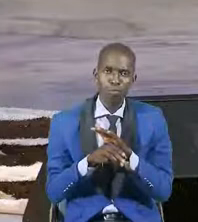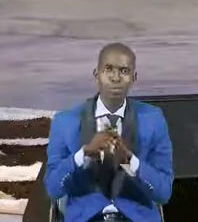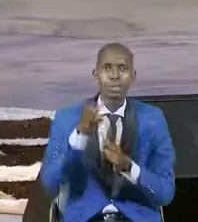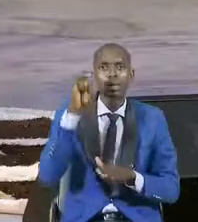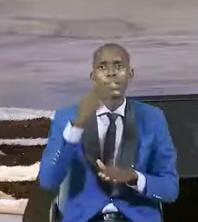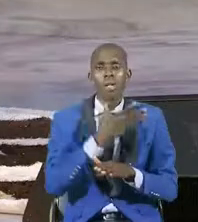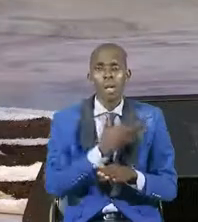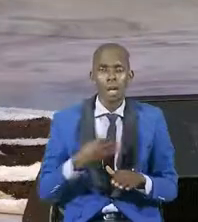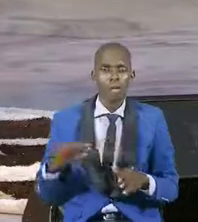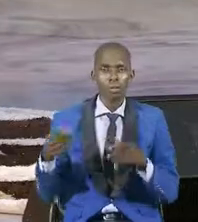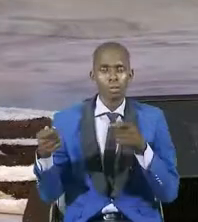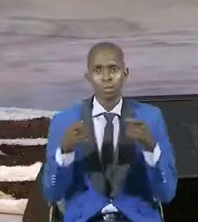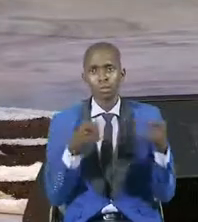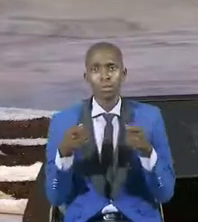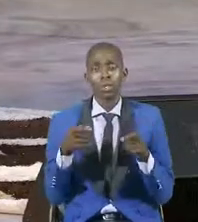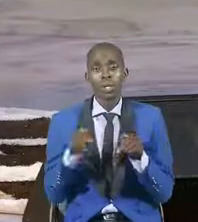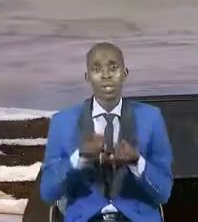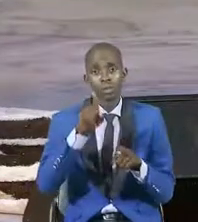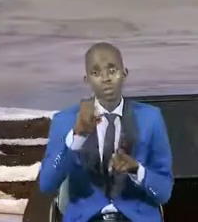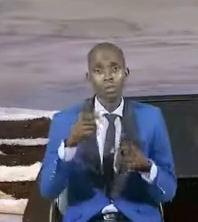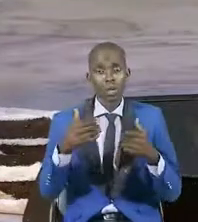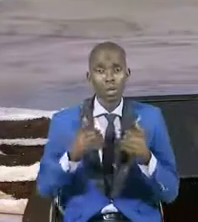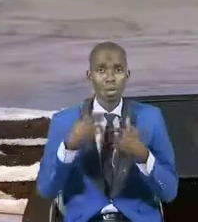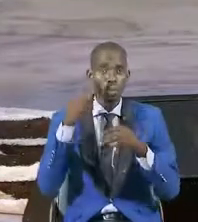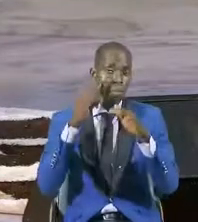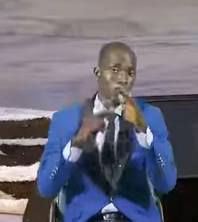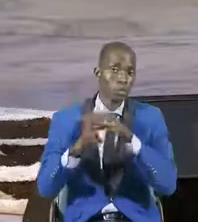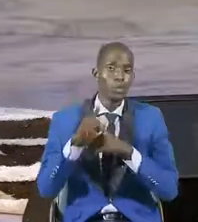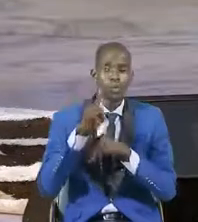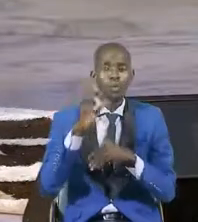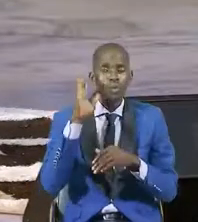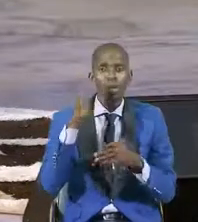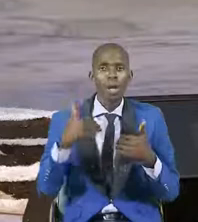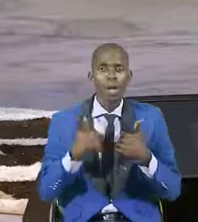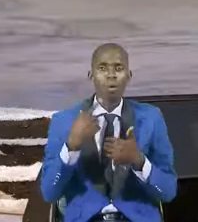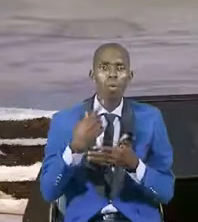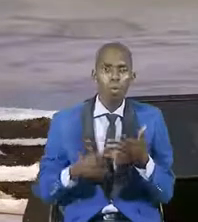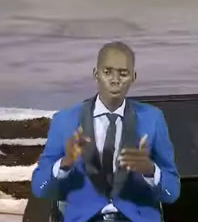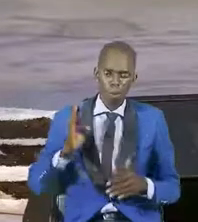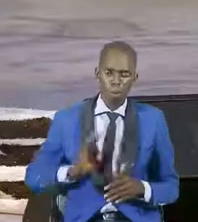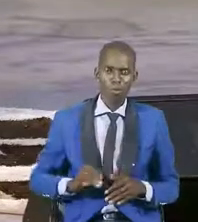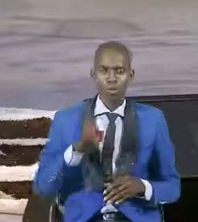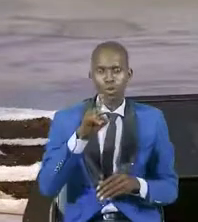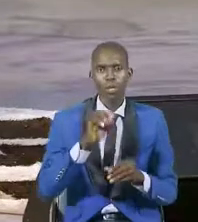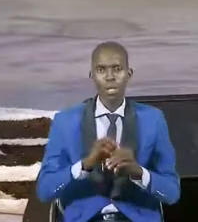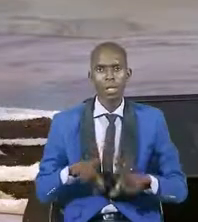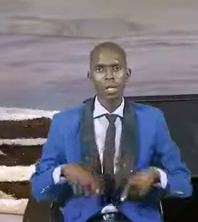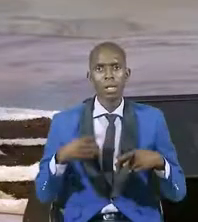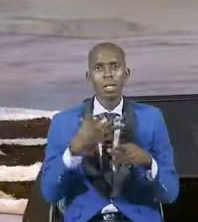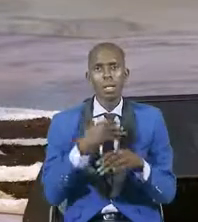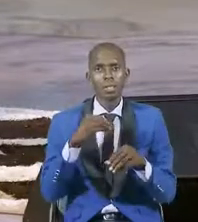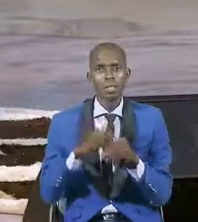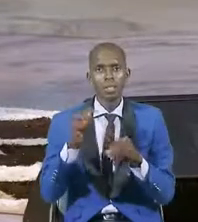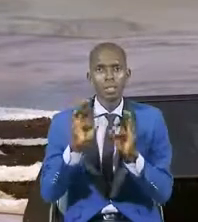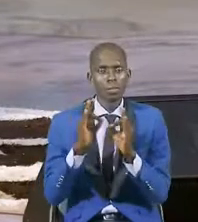maturité et la maîtrise. Comme vous avez la prophétie, alors vous aurez ce qui vous profite dans